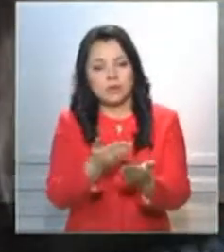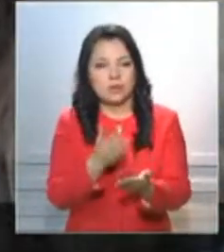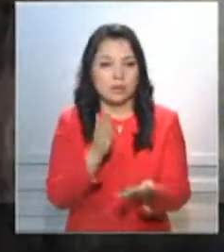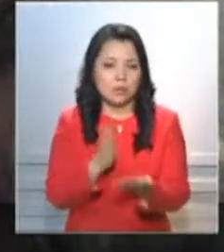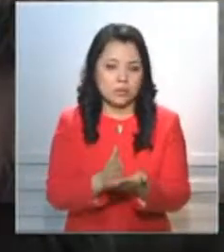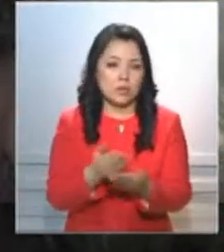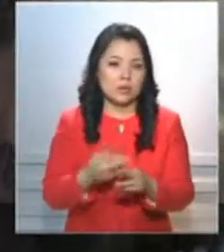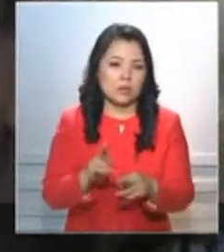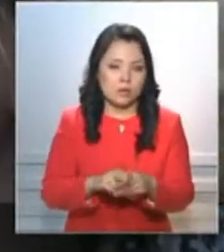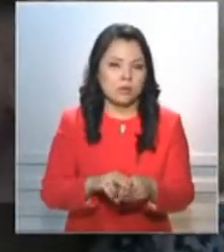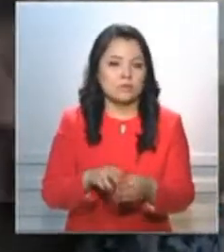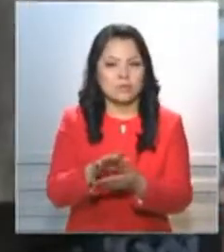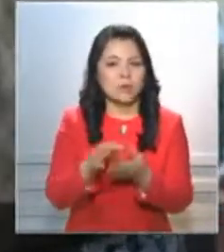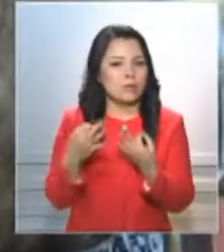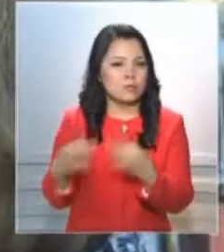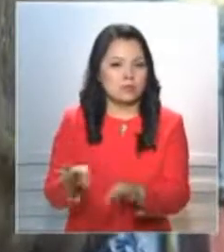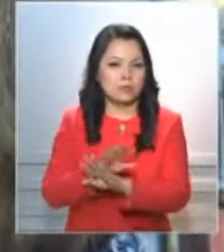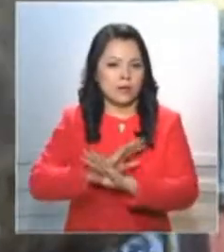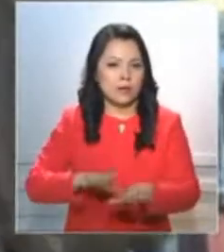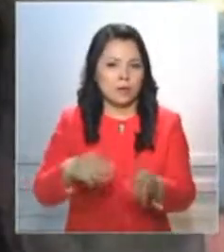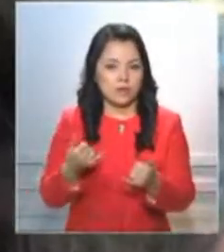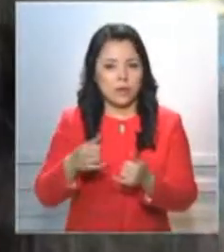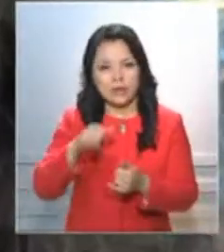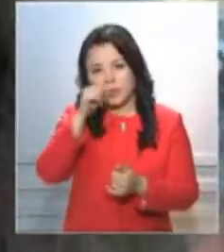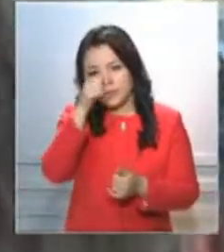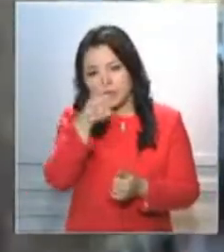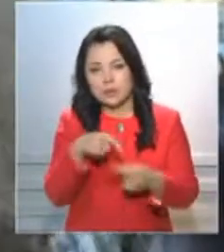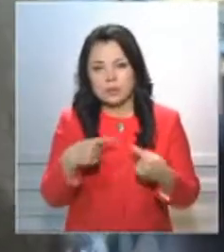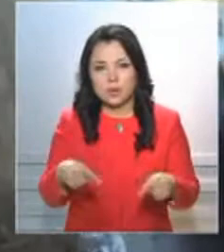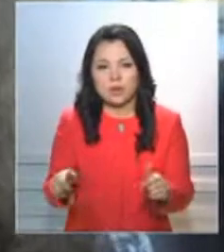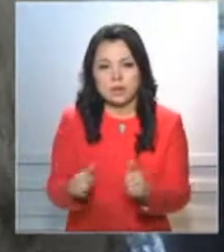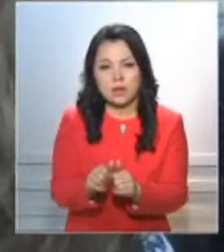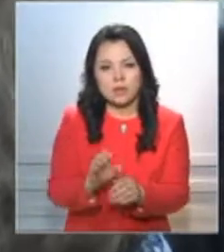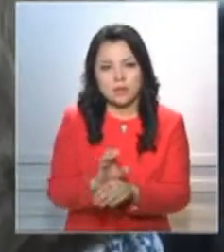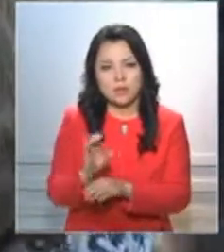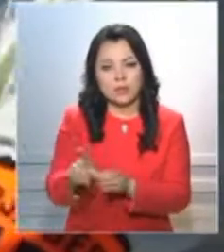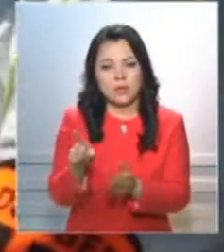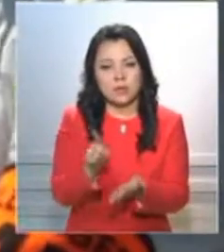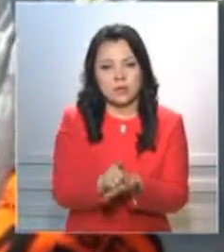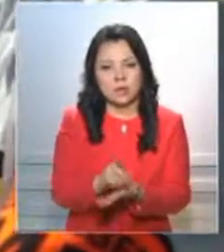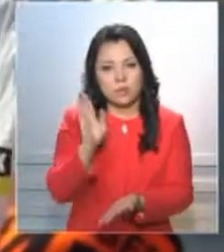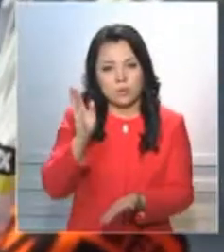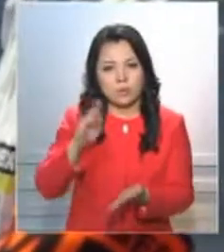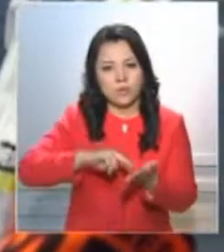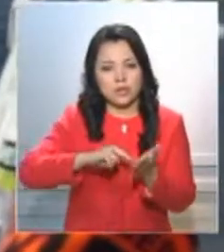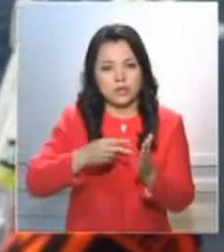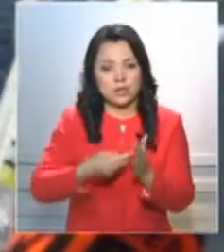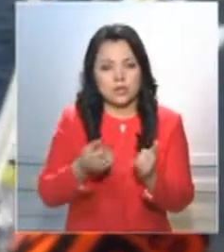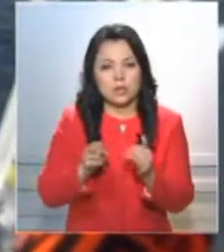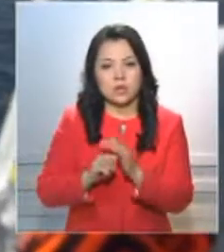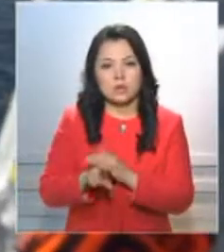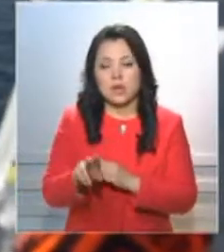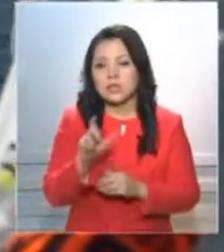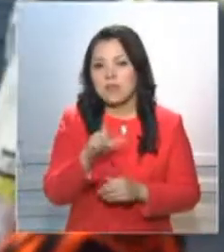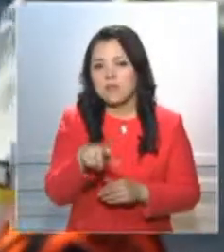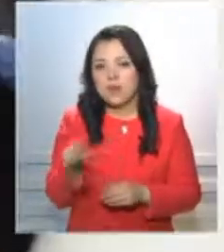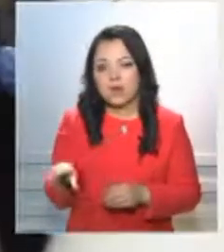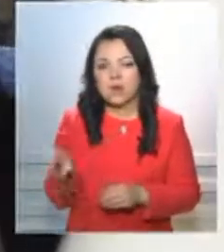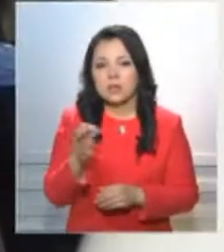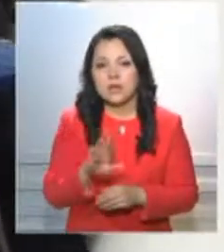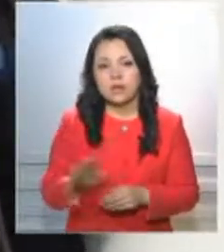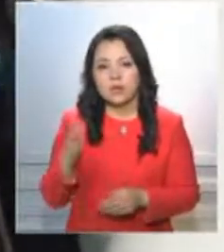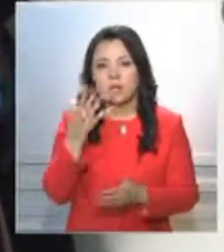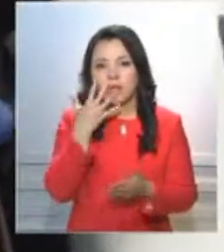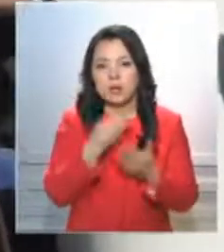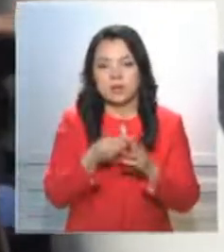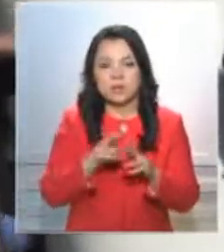да бар. Алдағы уақытта босқындарды Грекияның өзге аралдарынан да жөнелтуді жоспарлап отырмыз. Еуропаның босқындарды қабылдамаймыз деген мәлімдемесіне